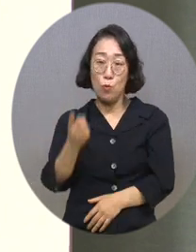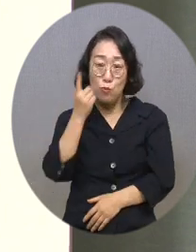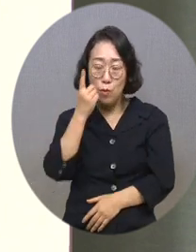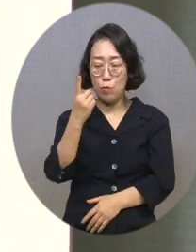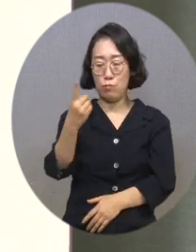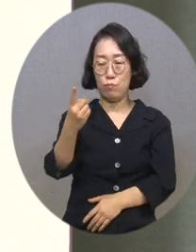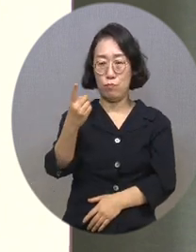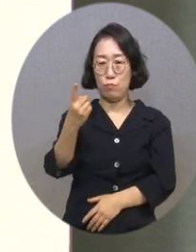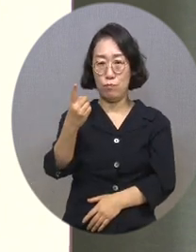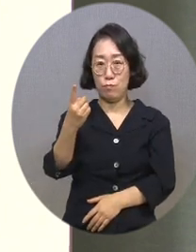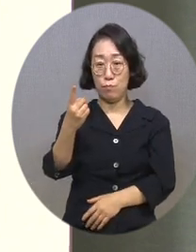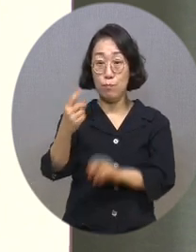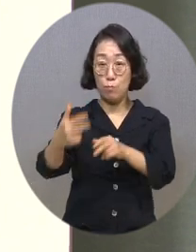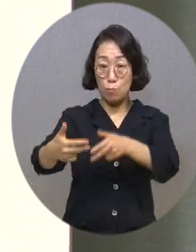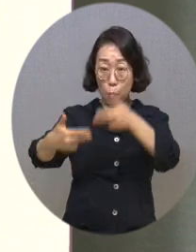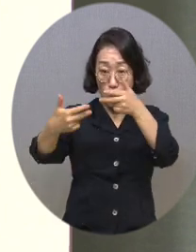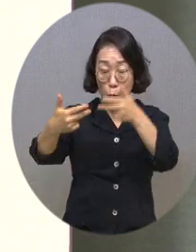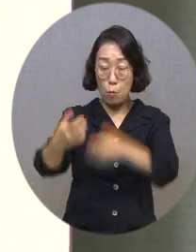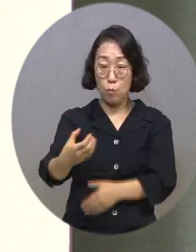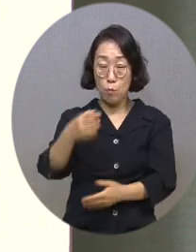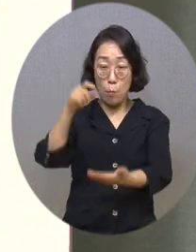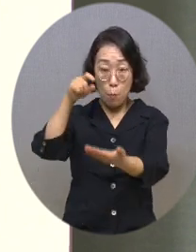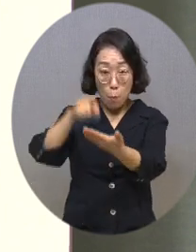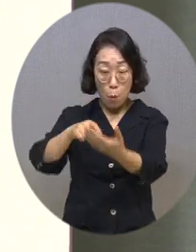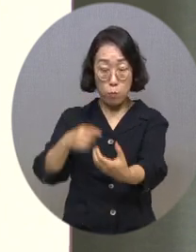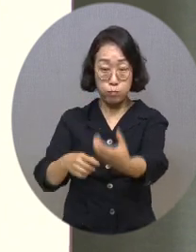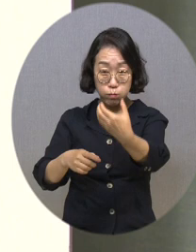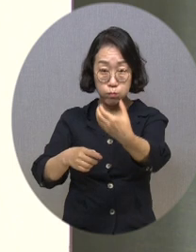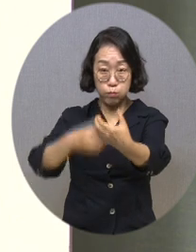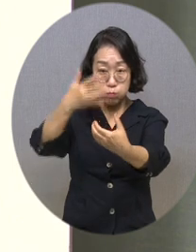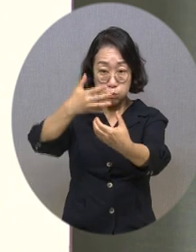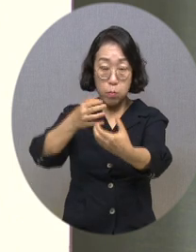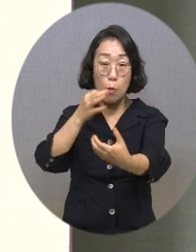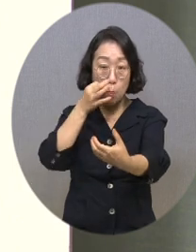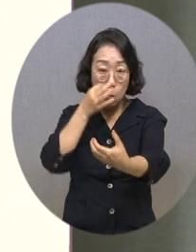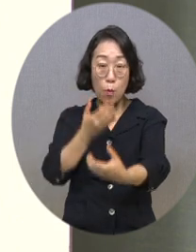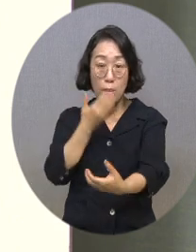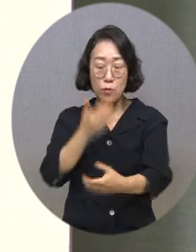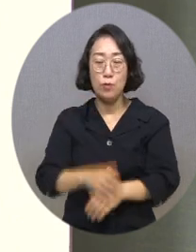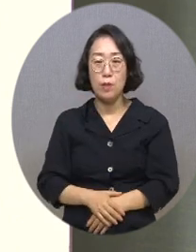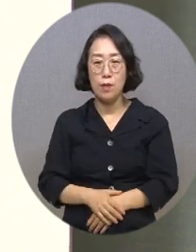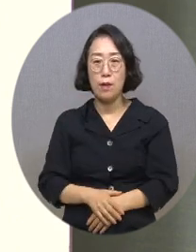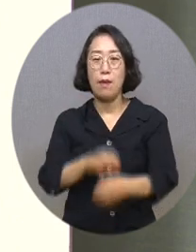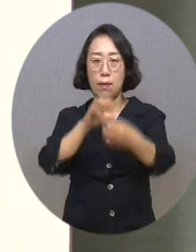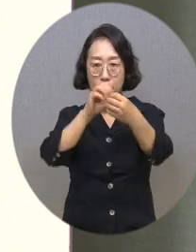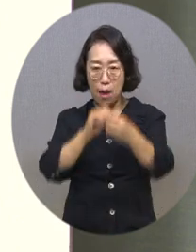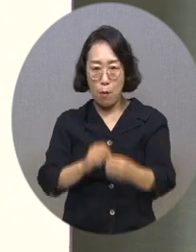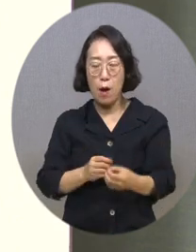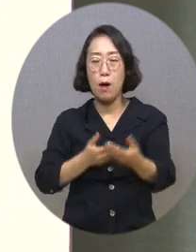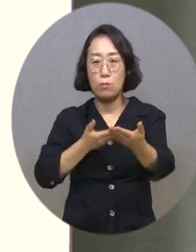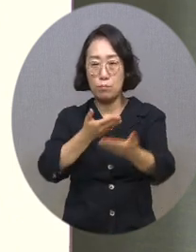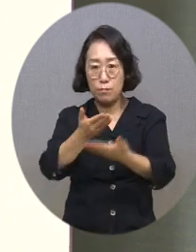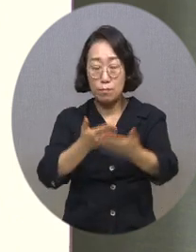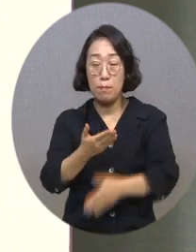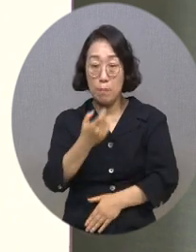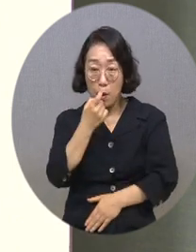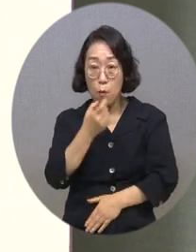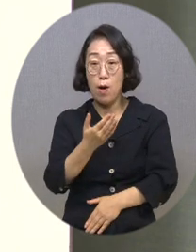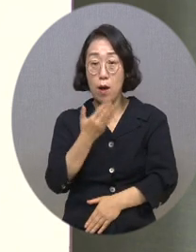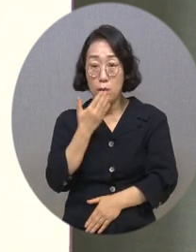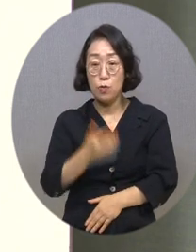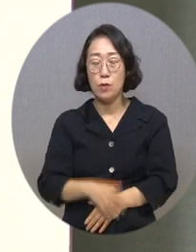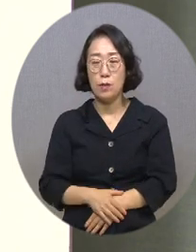통해서 서로 1대1의 화면 조성을 해서 대화를 하고 강의를 받을 수 있는,